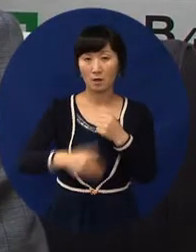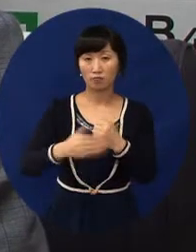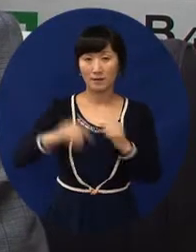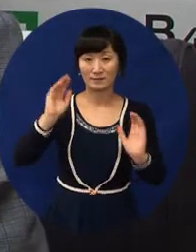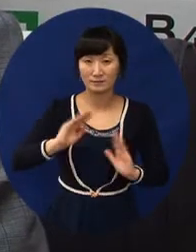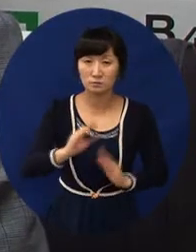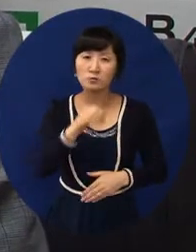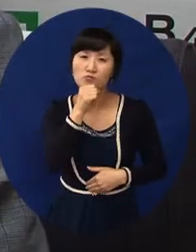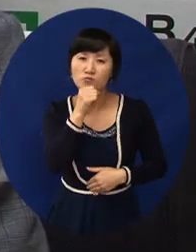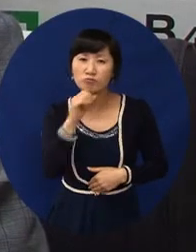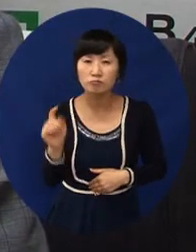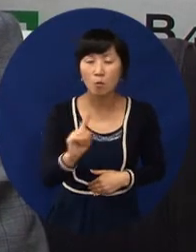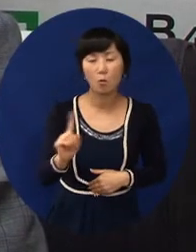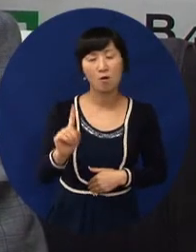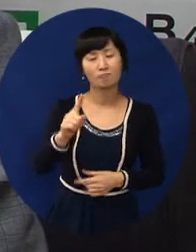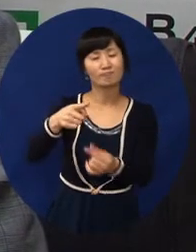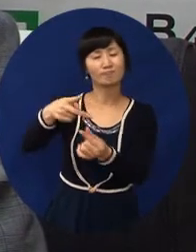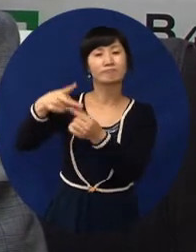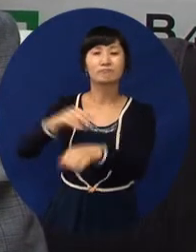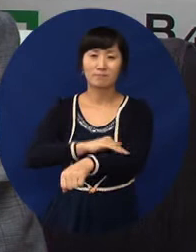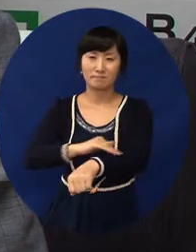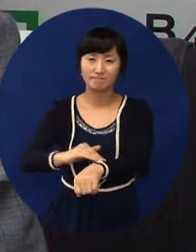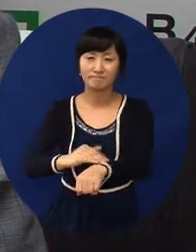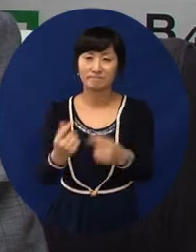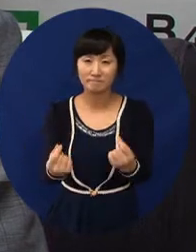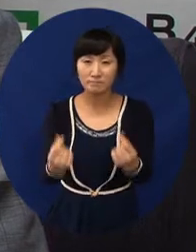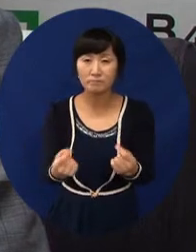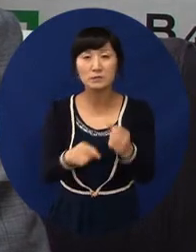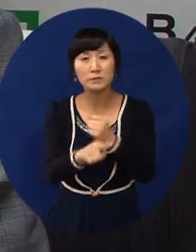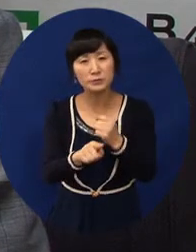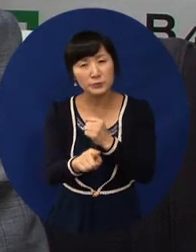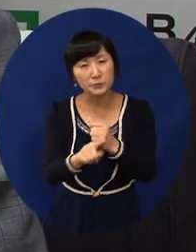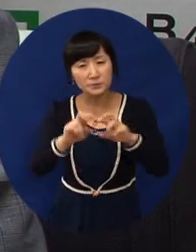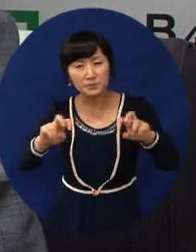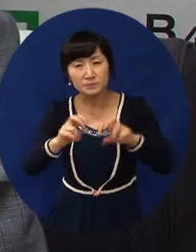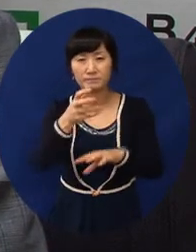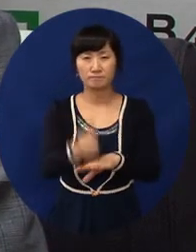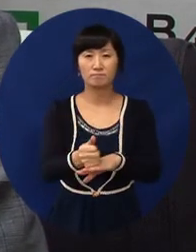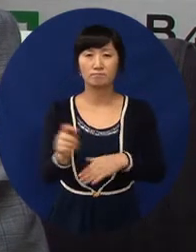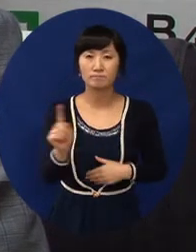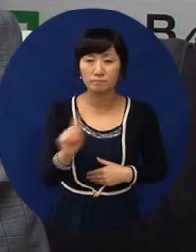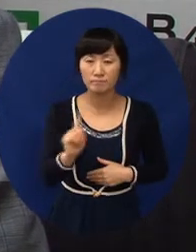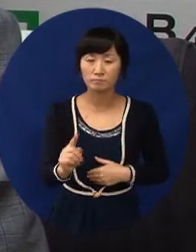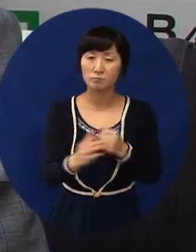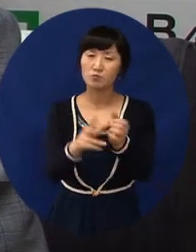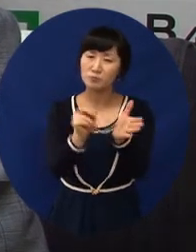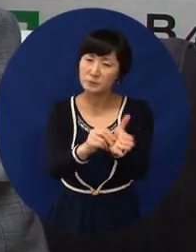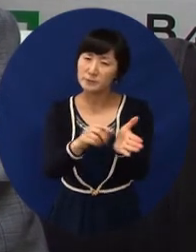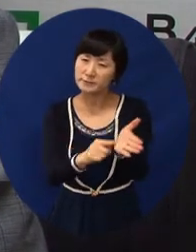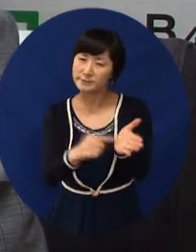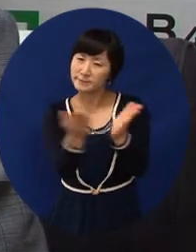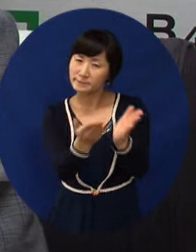대구 학생들의 성적은 여전히 뭐 최상위권 성적을 보강을 했습니다. 그 원인을 우리가 자체적으로 분석을 해보면은 출제